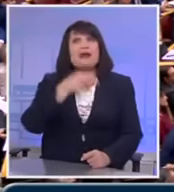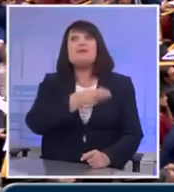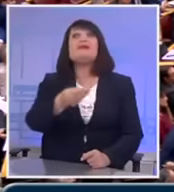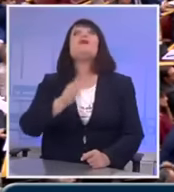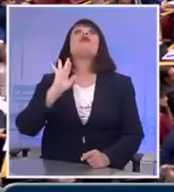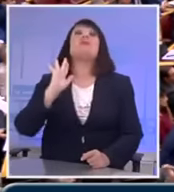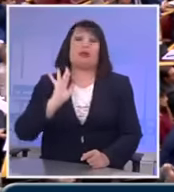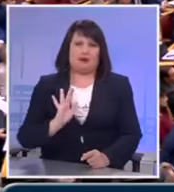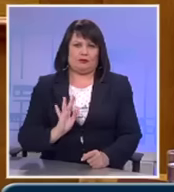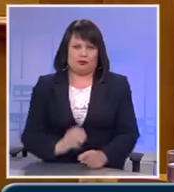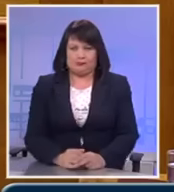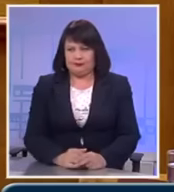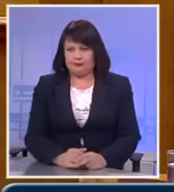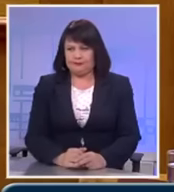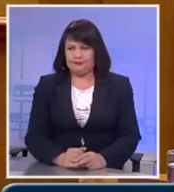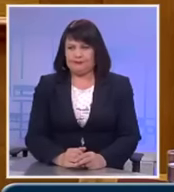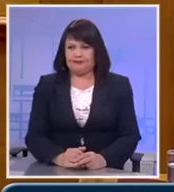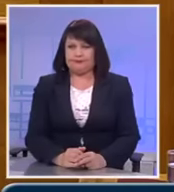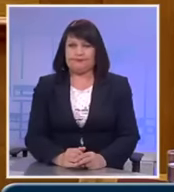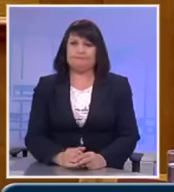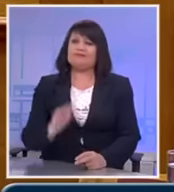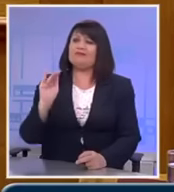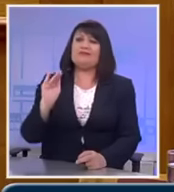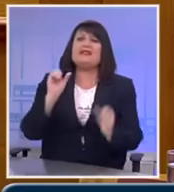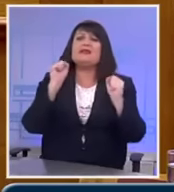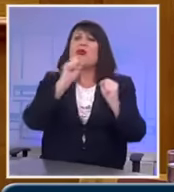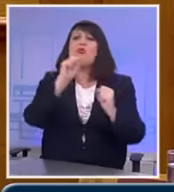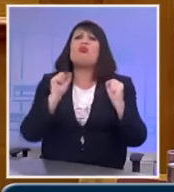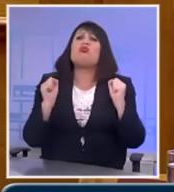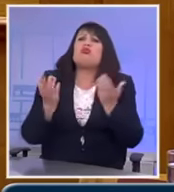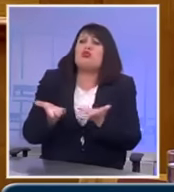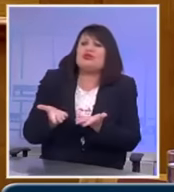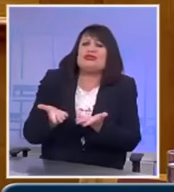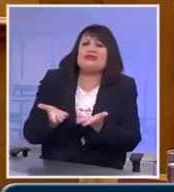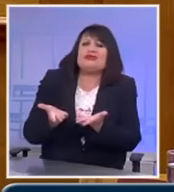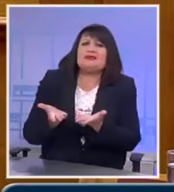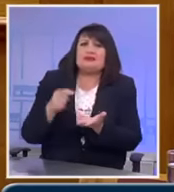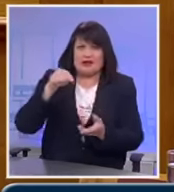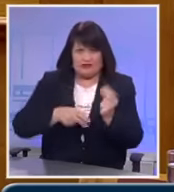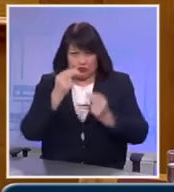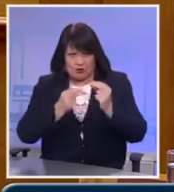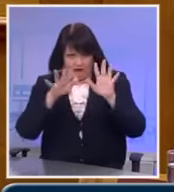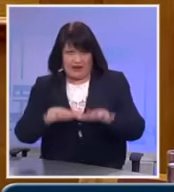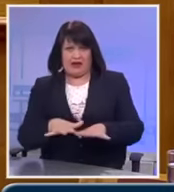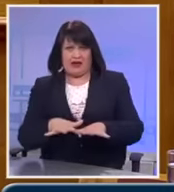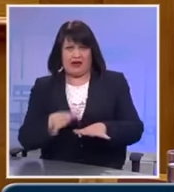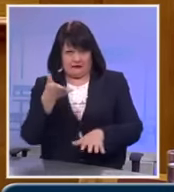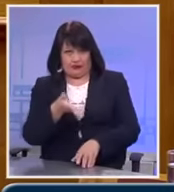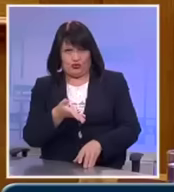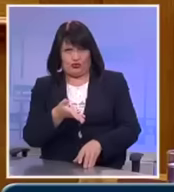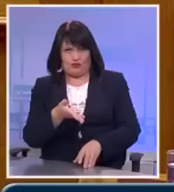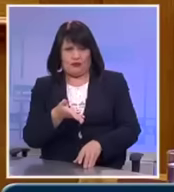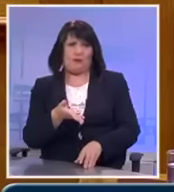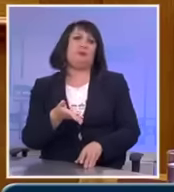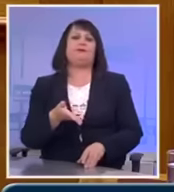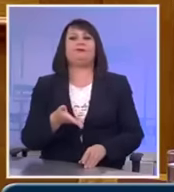τις προσφέρουν αλήθεια κύριε μητσοτάκη σε ποια χώρα ζείτε αυτό είναι το πρόβλημα σήμερα της ανεργίας αυτό είναι το